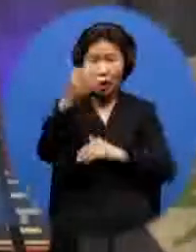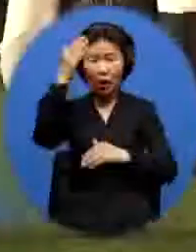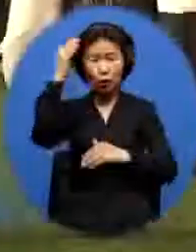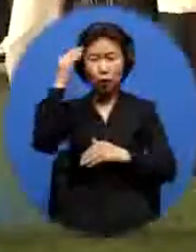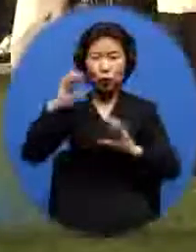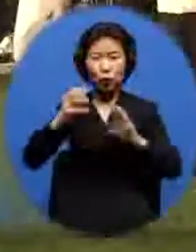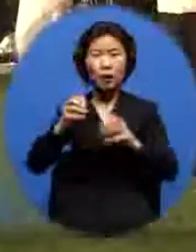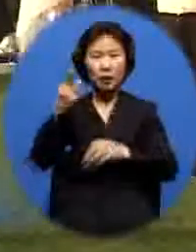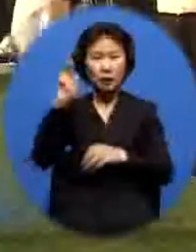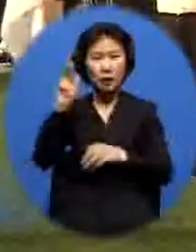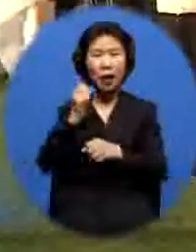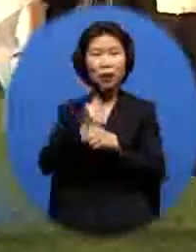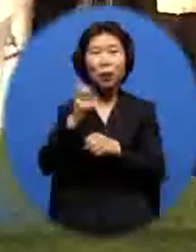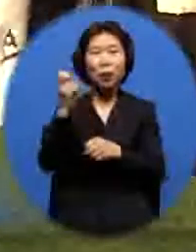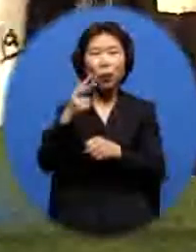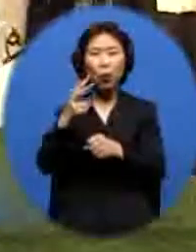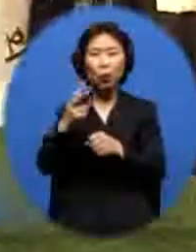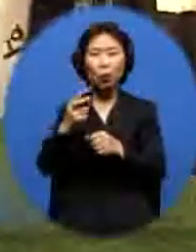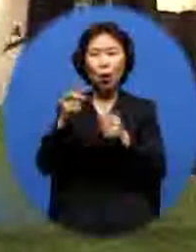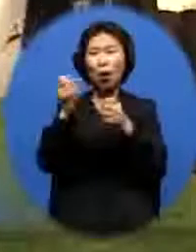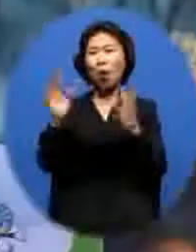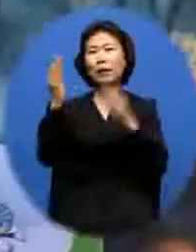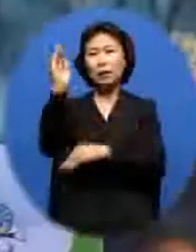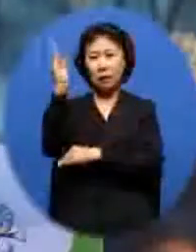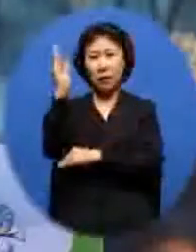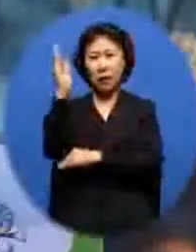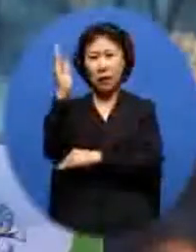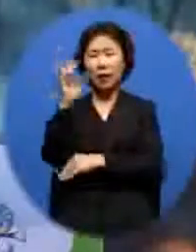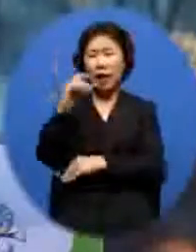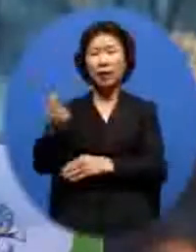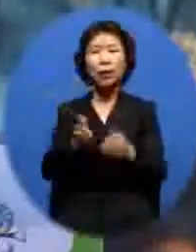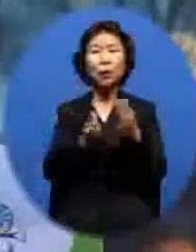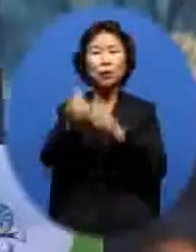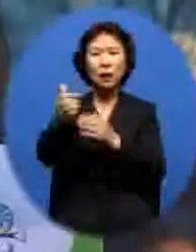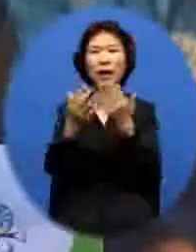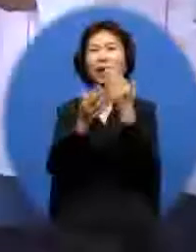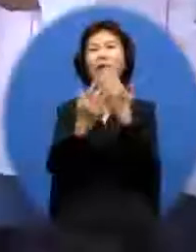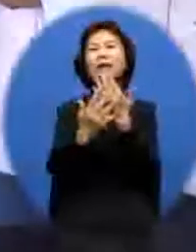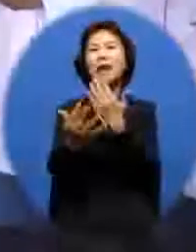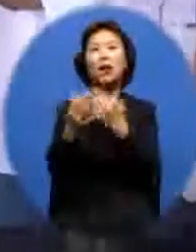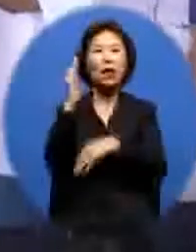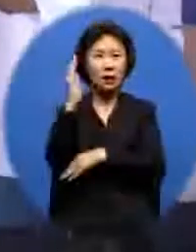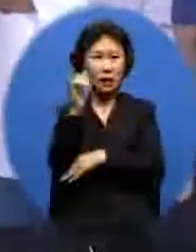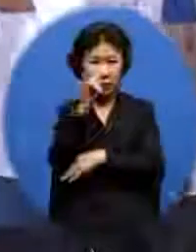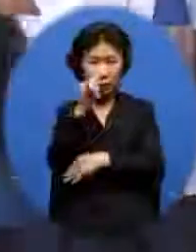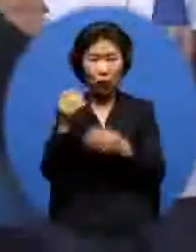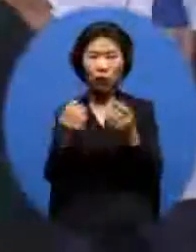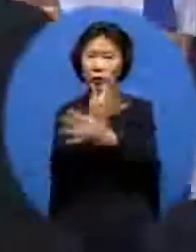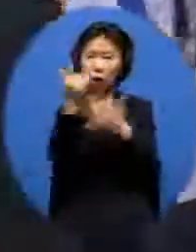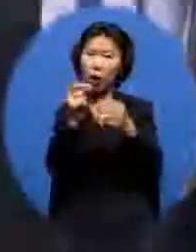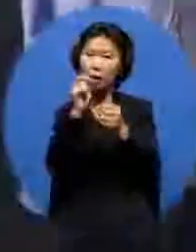선언, 그리고 김석환 홍성 군수의 환영사, 안희정 충남 도지사의 대회사, 성화 점화 순서